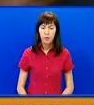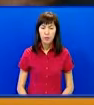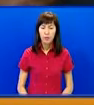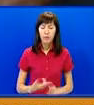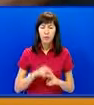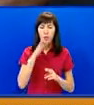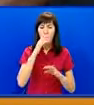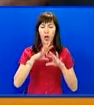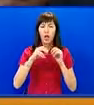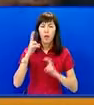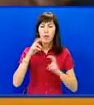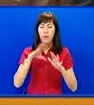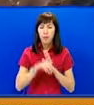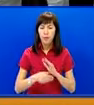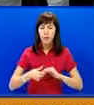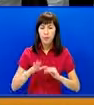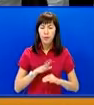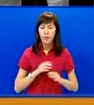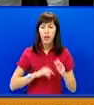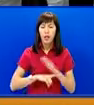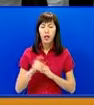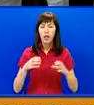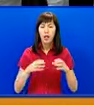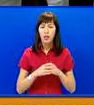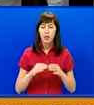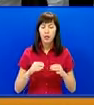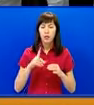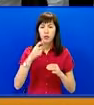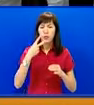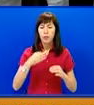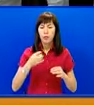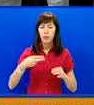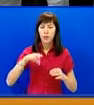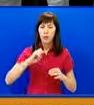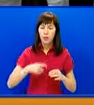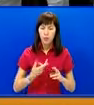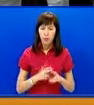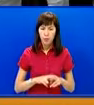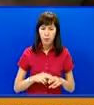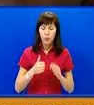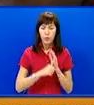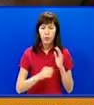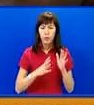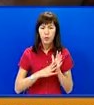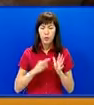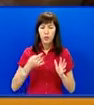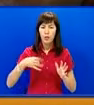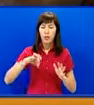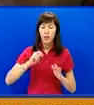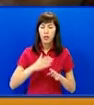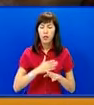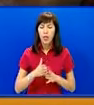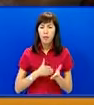В этом году объем инвестиций, привлеченных в основной капитал, составил 120 миллиардов тенге. При этом 69 миллиардов тенге